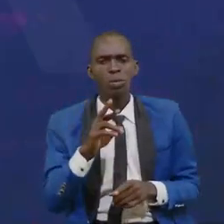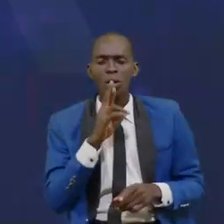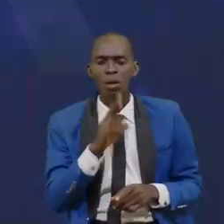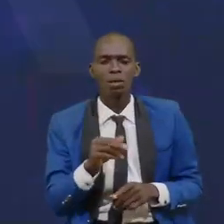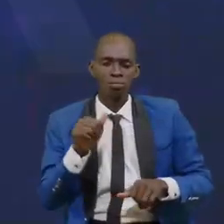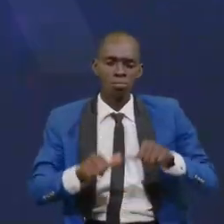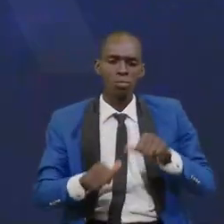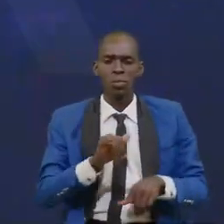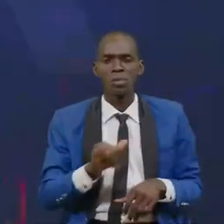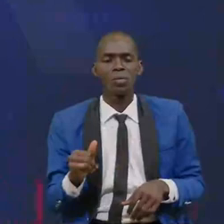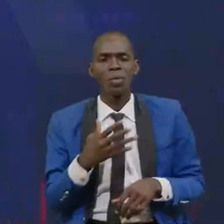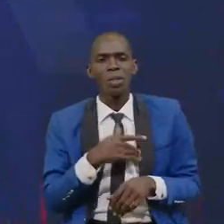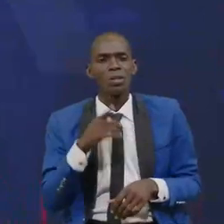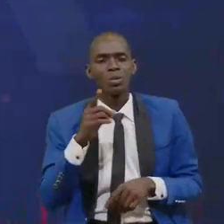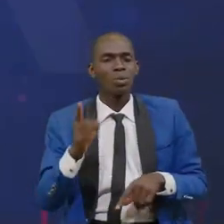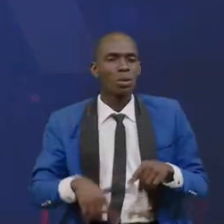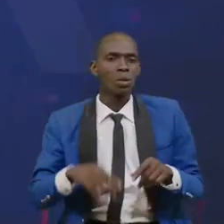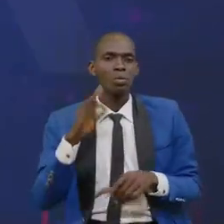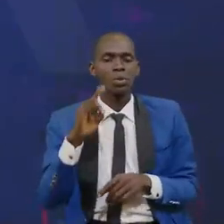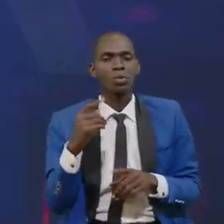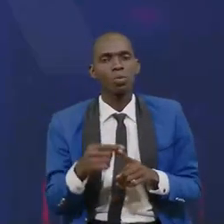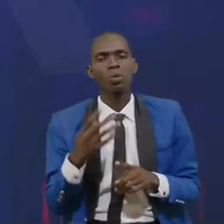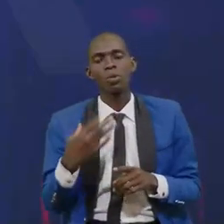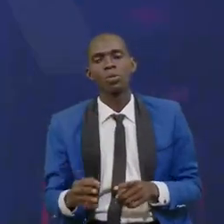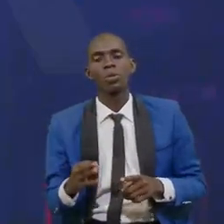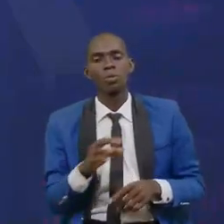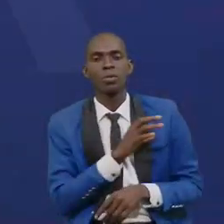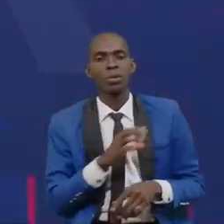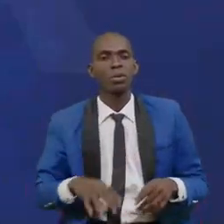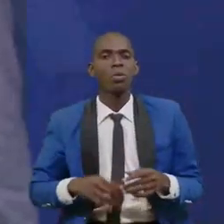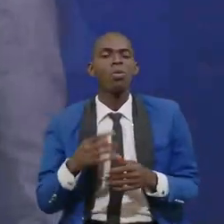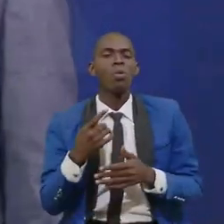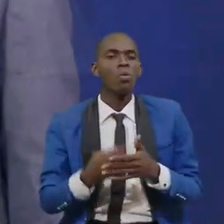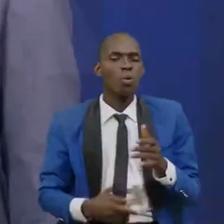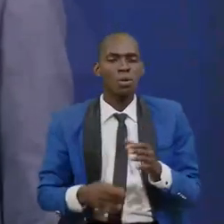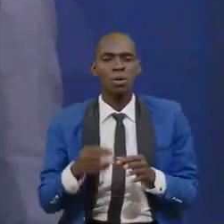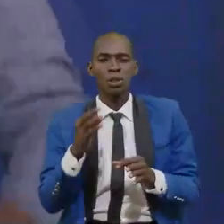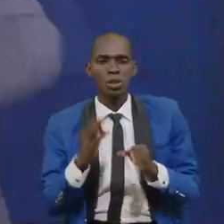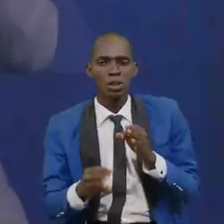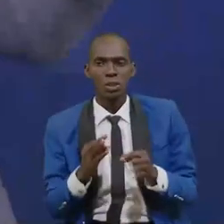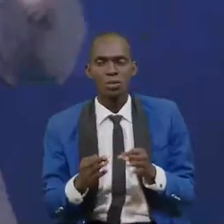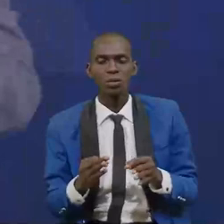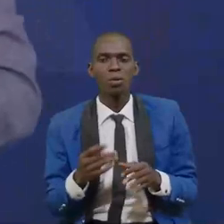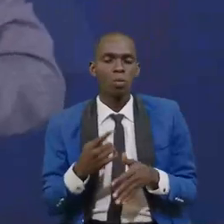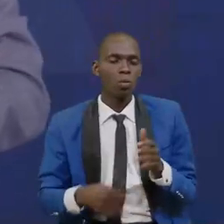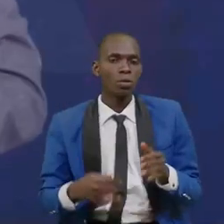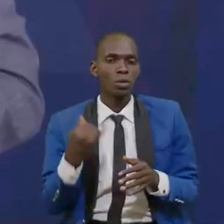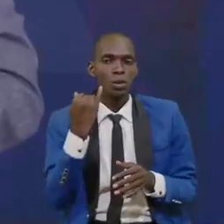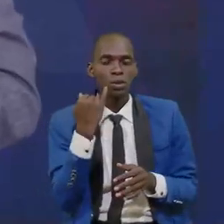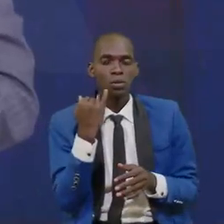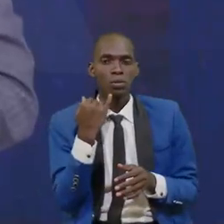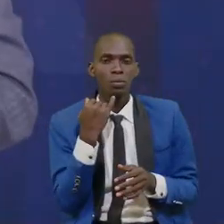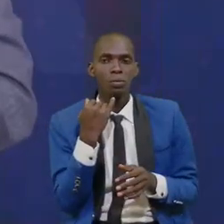incrédule et tu ne peux pas prêcher la parole de Christ. Ce qu'il va confirmer, c'est sa parole.